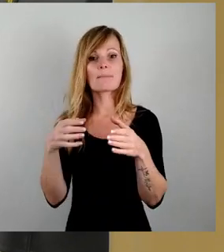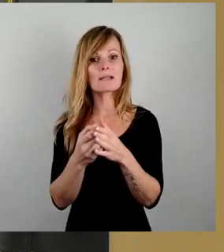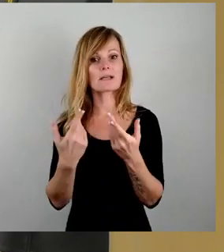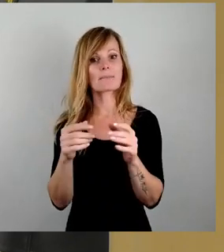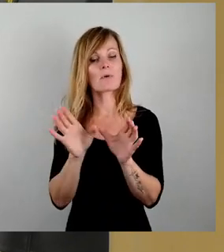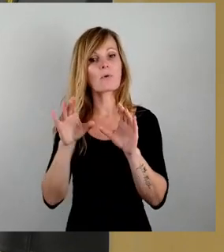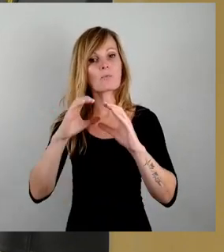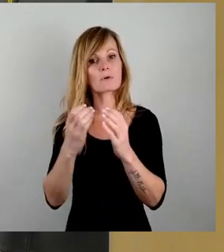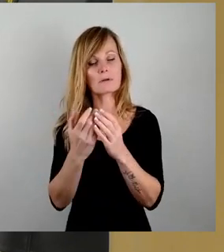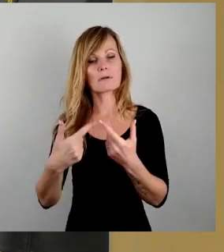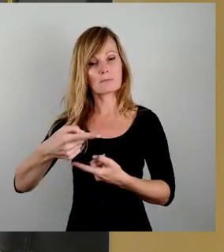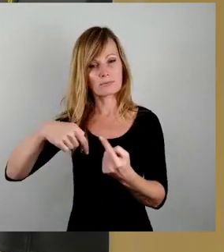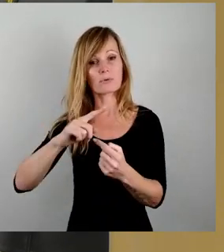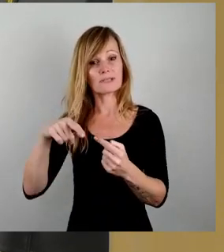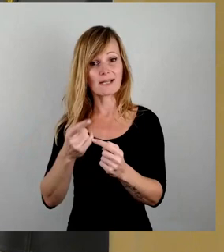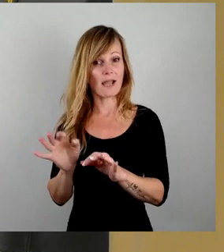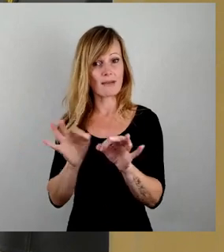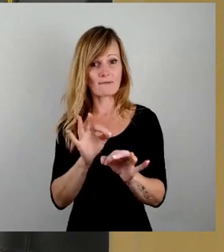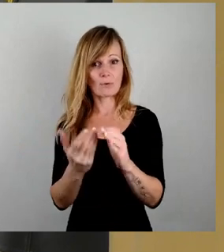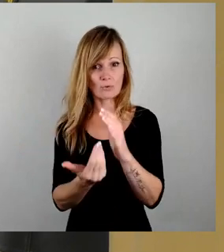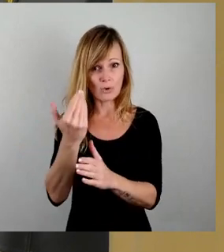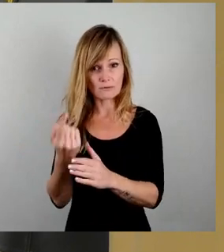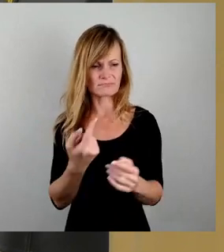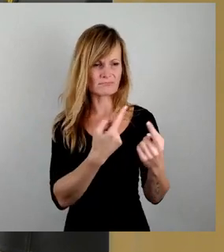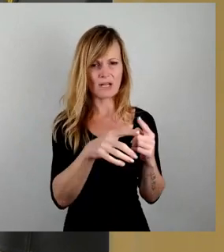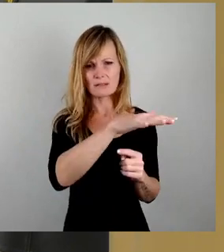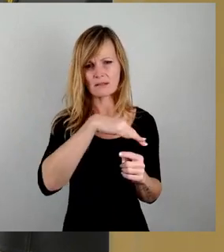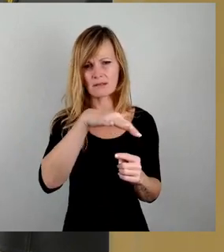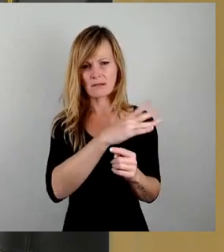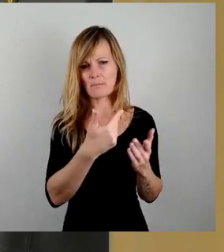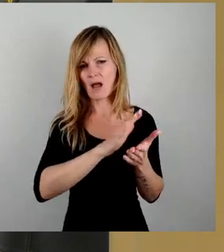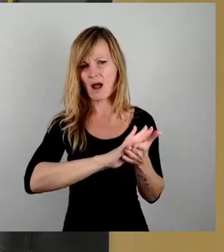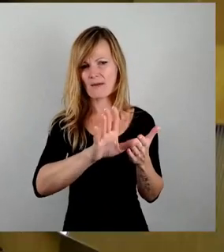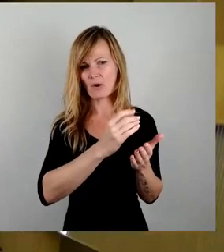müssen, die woanders auch leichter gehen. Das ist einfach ein Hintergrund.